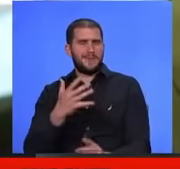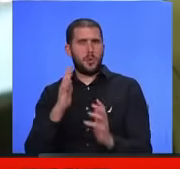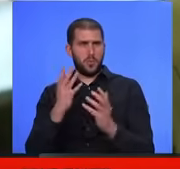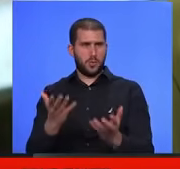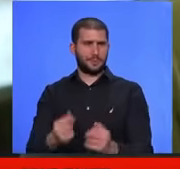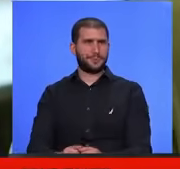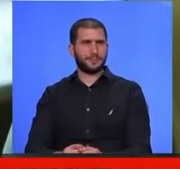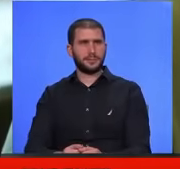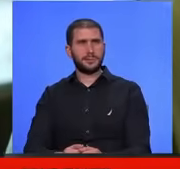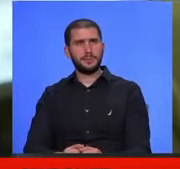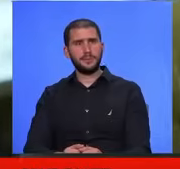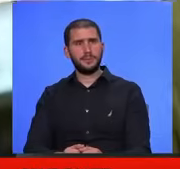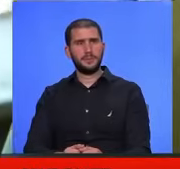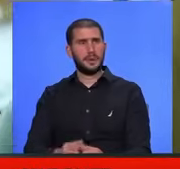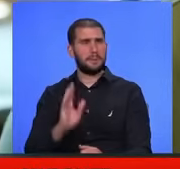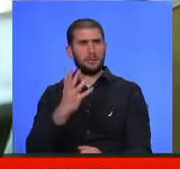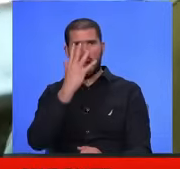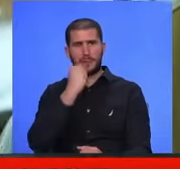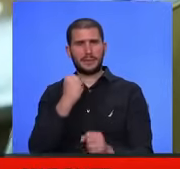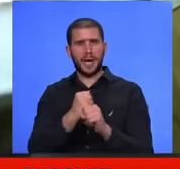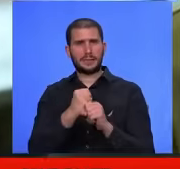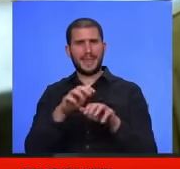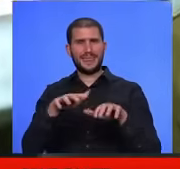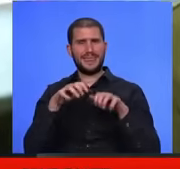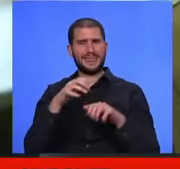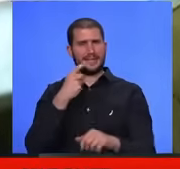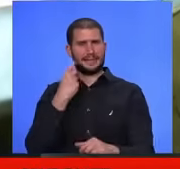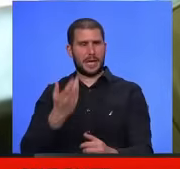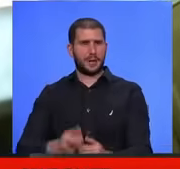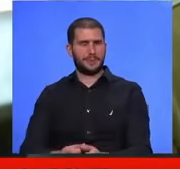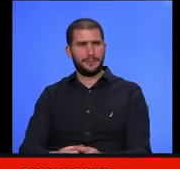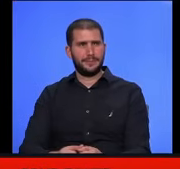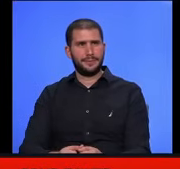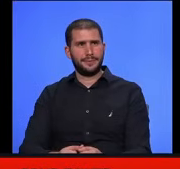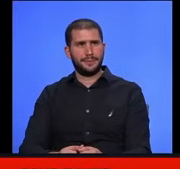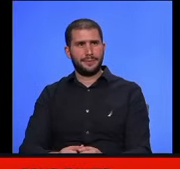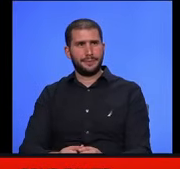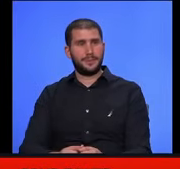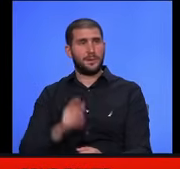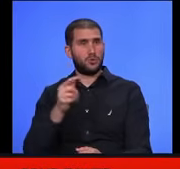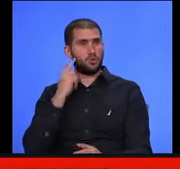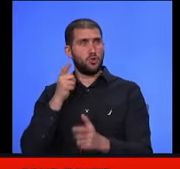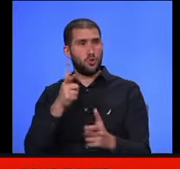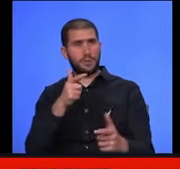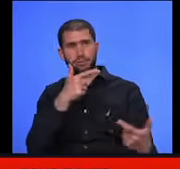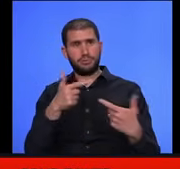กับเหตุการณ์ที่เกิดขึ้นที่ฮามาสบุกมาที่แคมป์นิริชราครับ ใช่มันยิงกันหน้าคิบูต